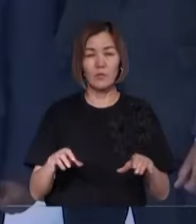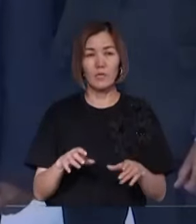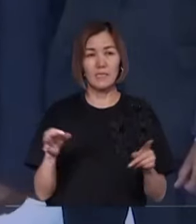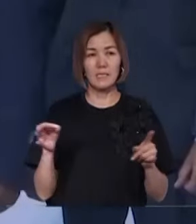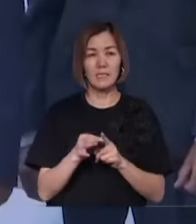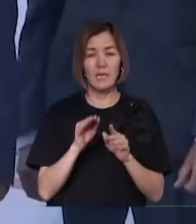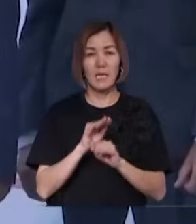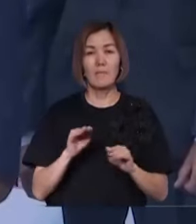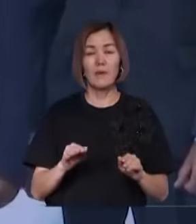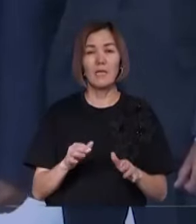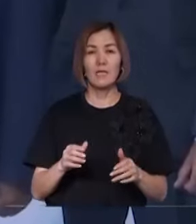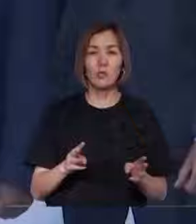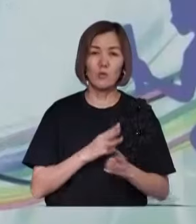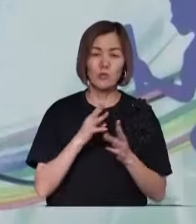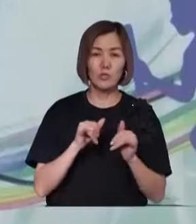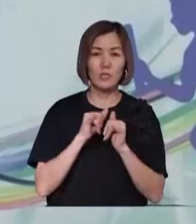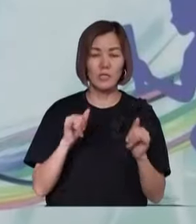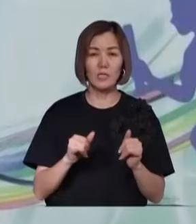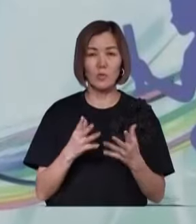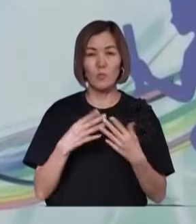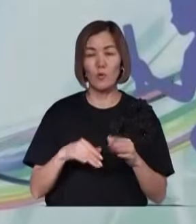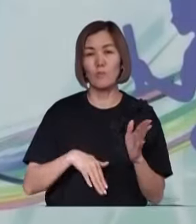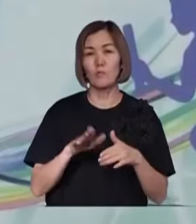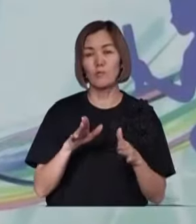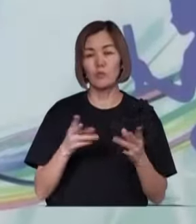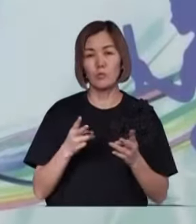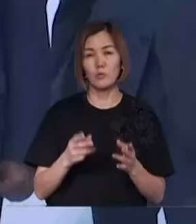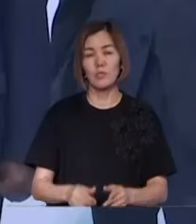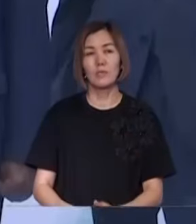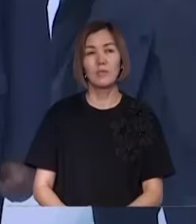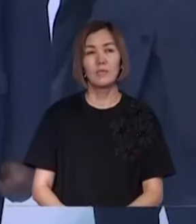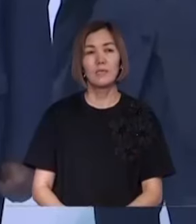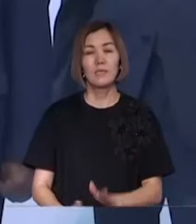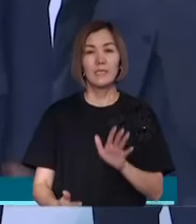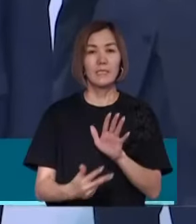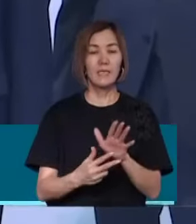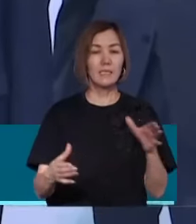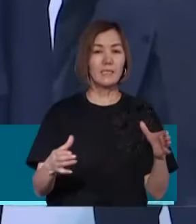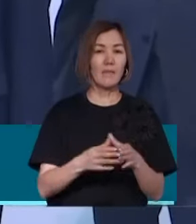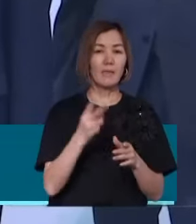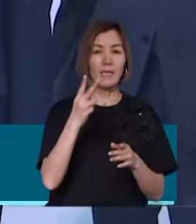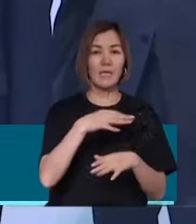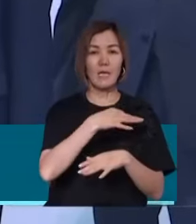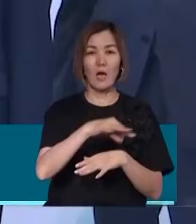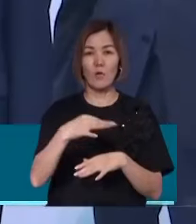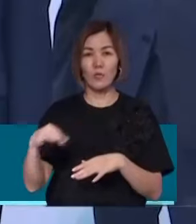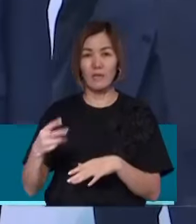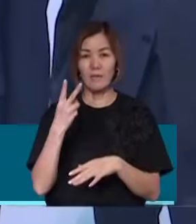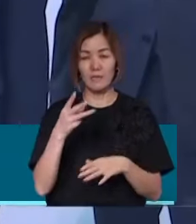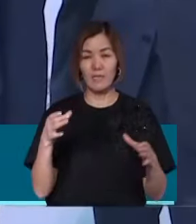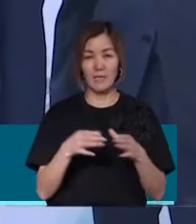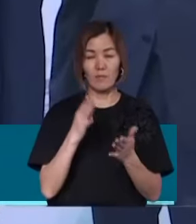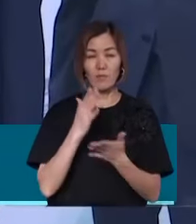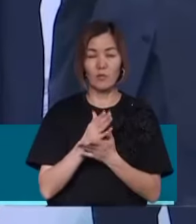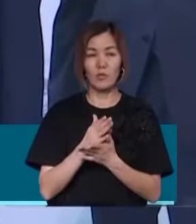мақсат балалардың құлшынысын арттырып, қоғамға бейімдеу дейді. 8 команда 2 ауданнан келіп отыр. Біз